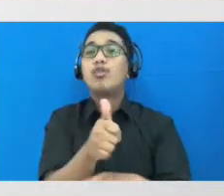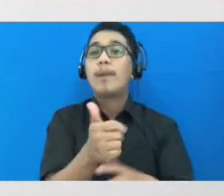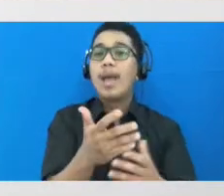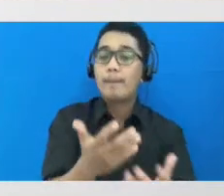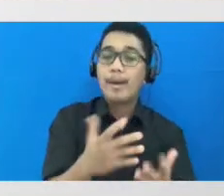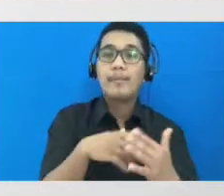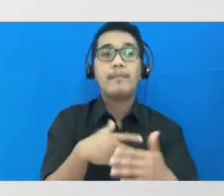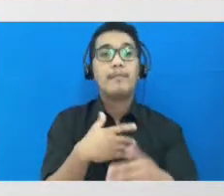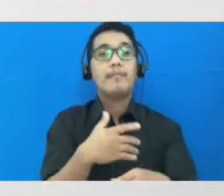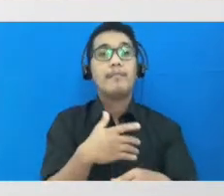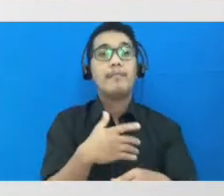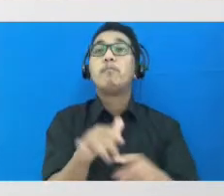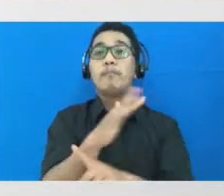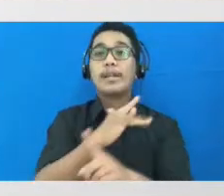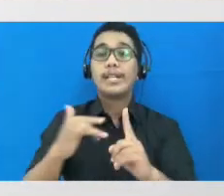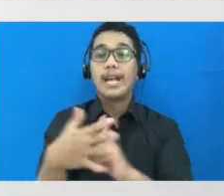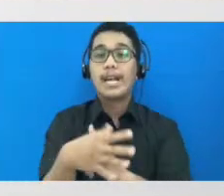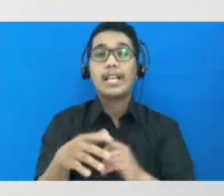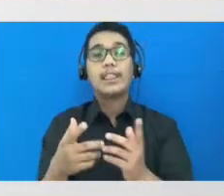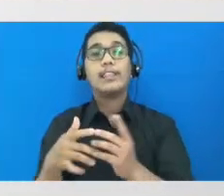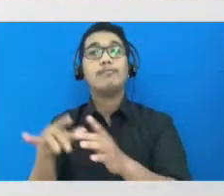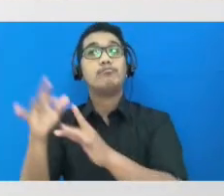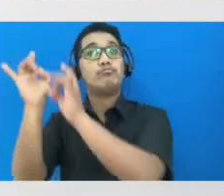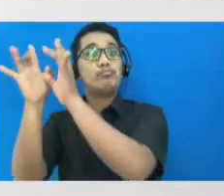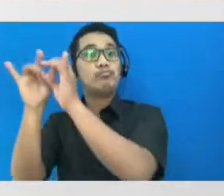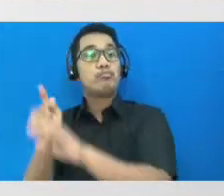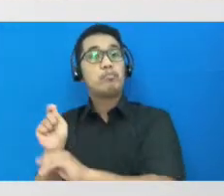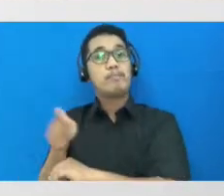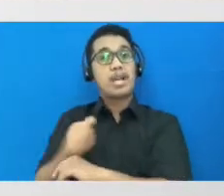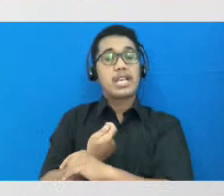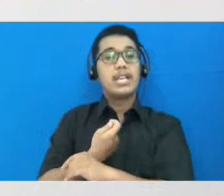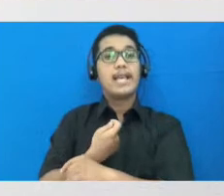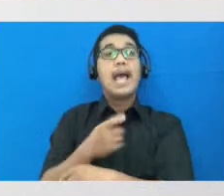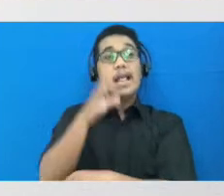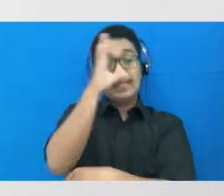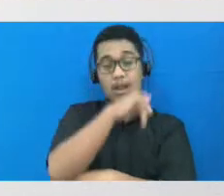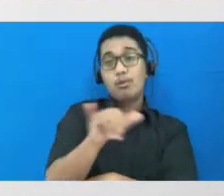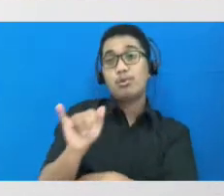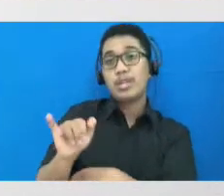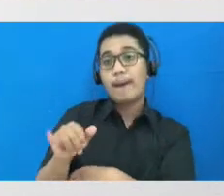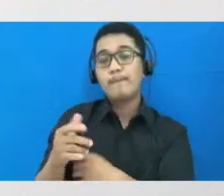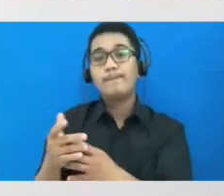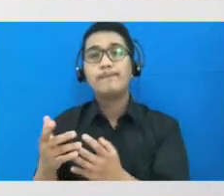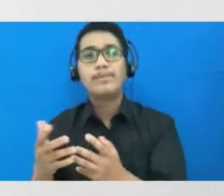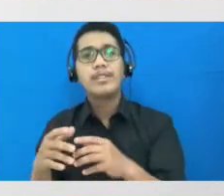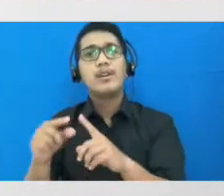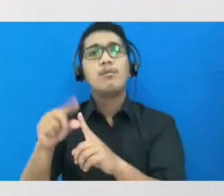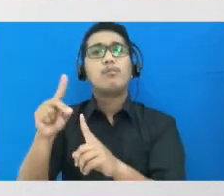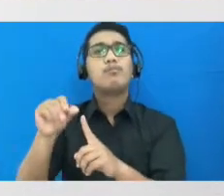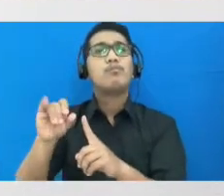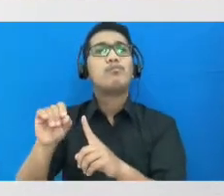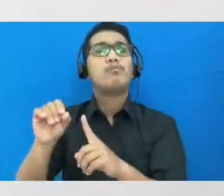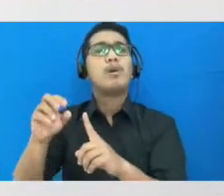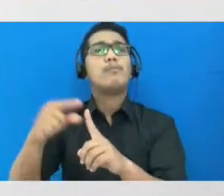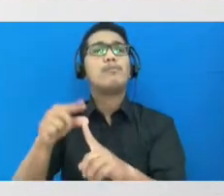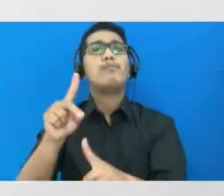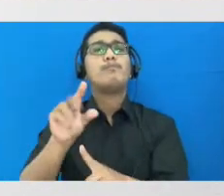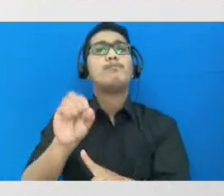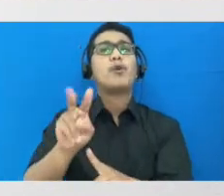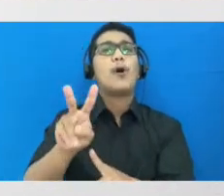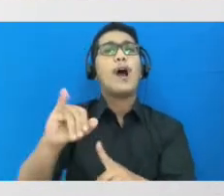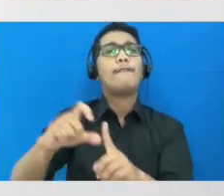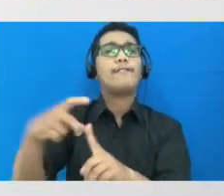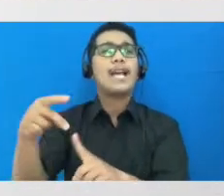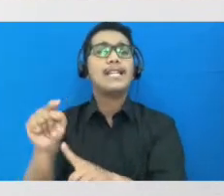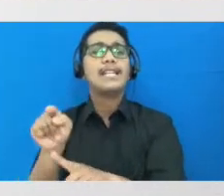warga negara atau masyarakat pengguna internet di Indonesia mengetahui apakah memang penyelenggara sistem elektronik yang kepadanya mereka